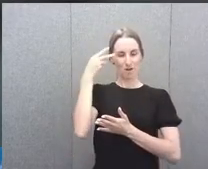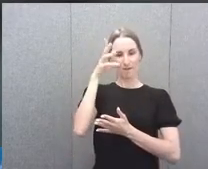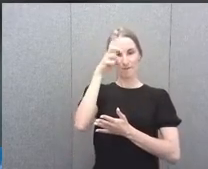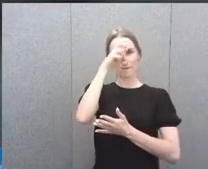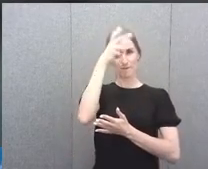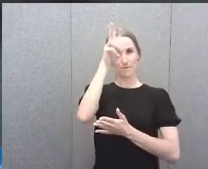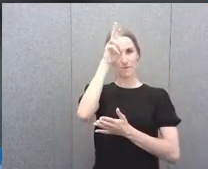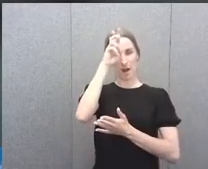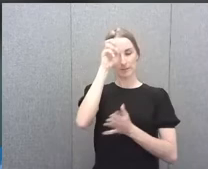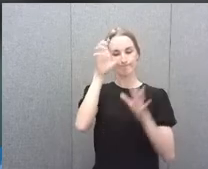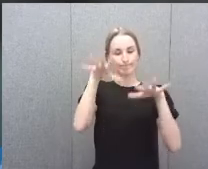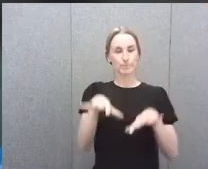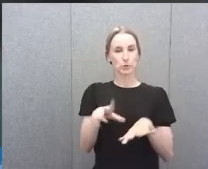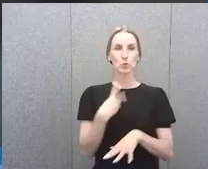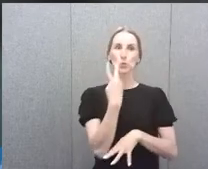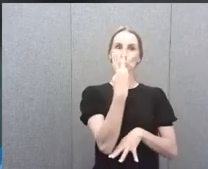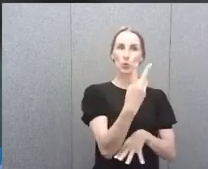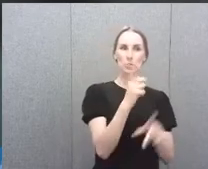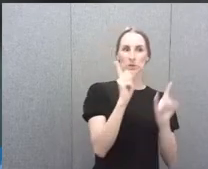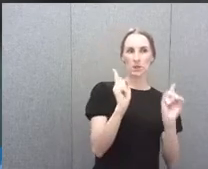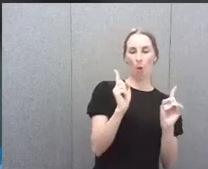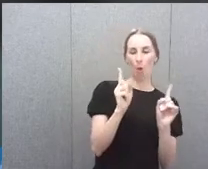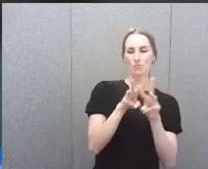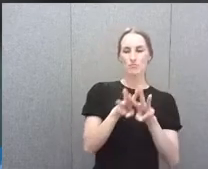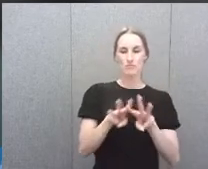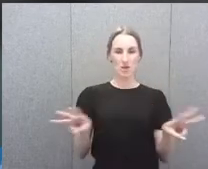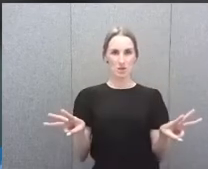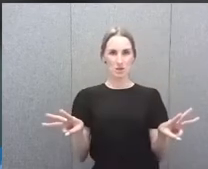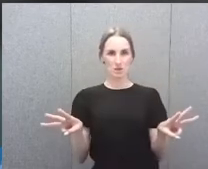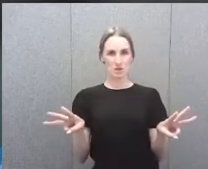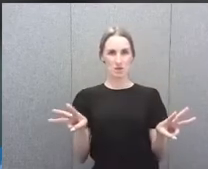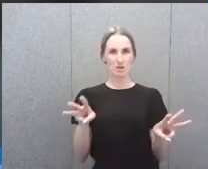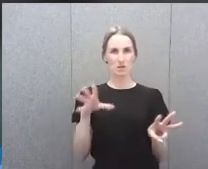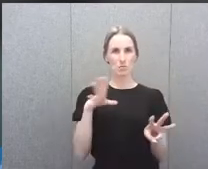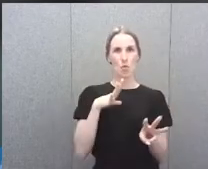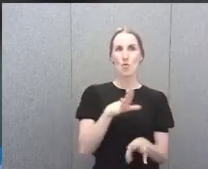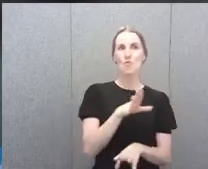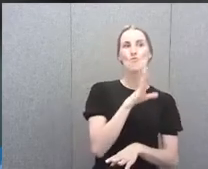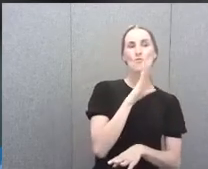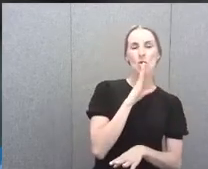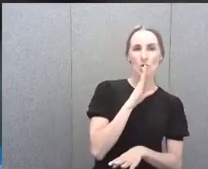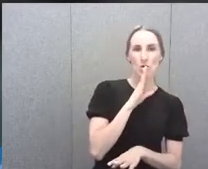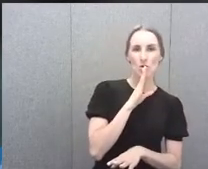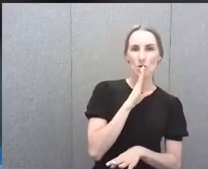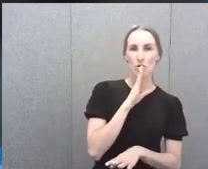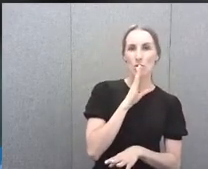министра обороны, женщины, и ноль женщин